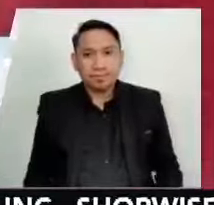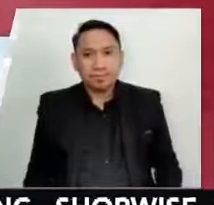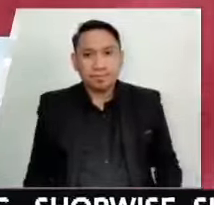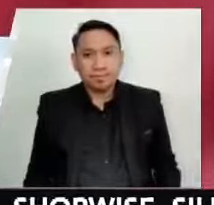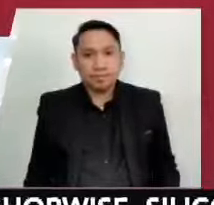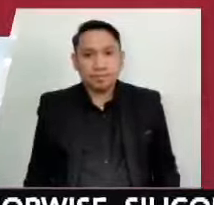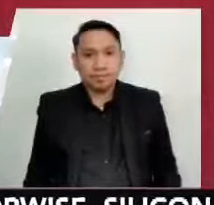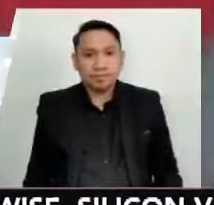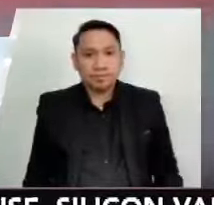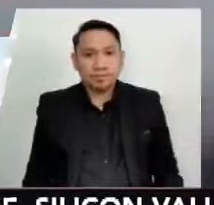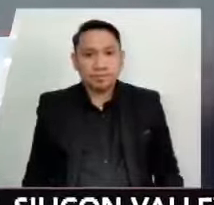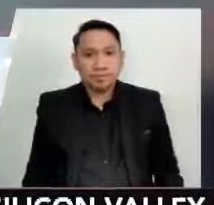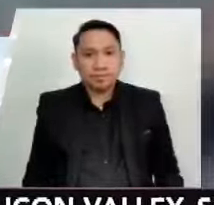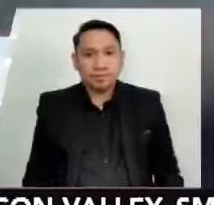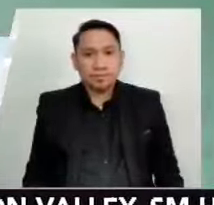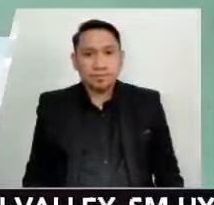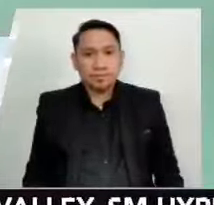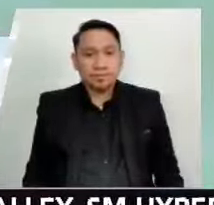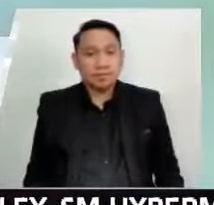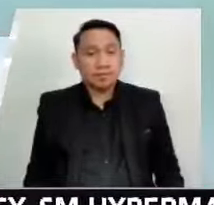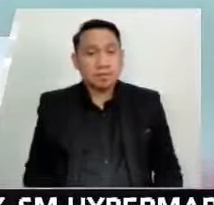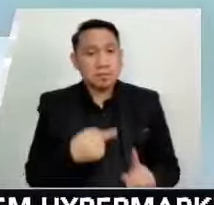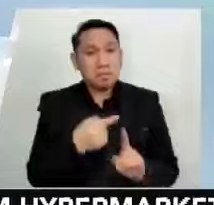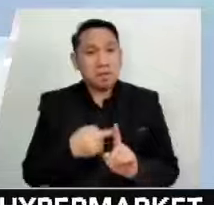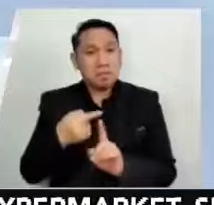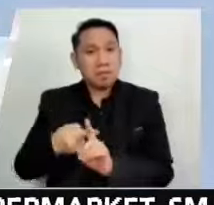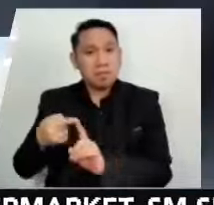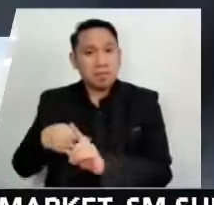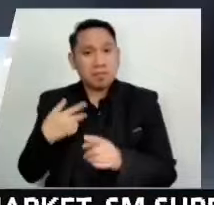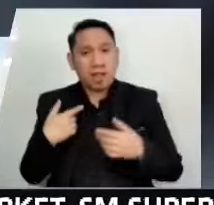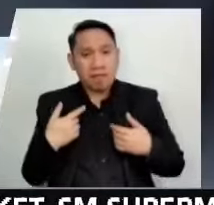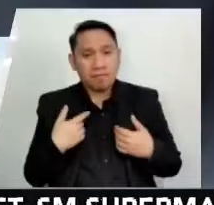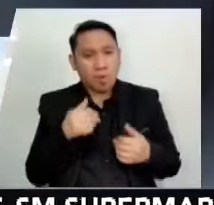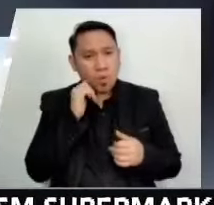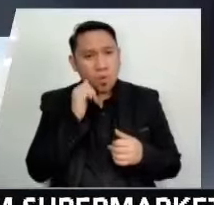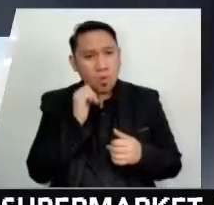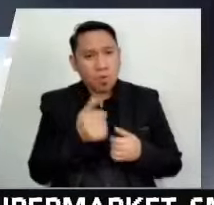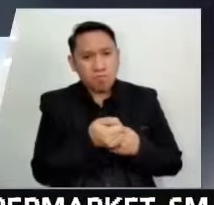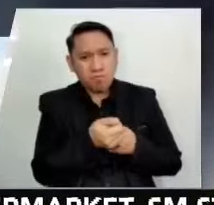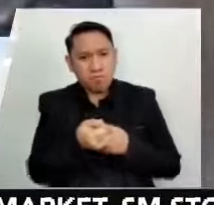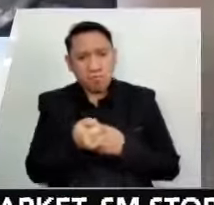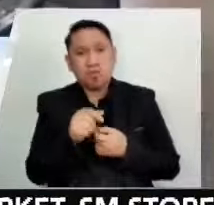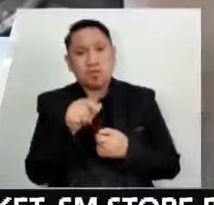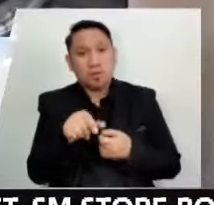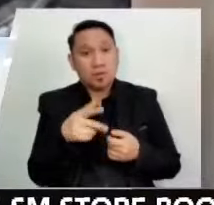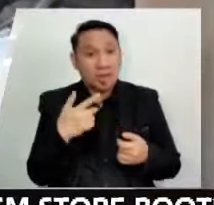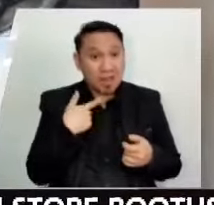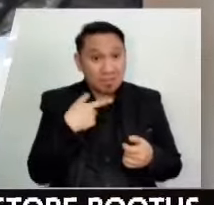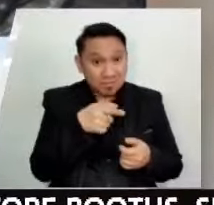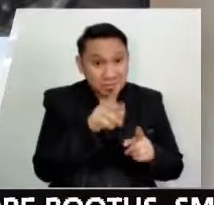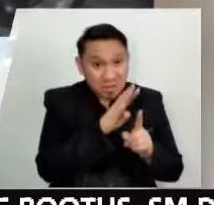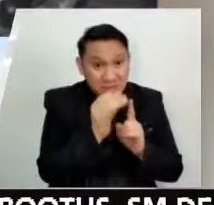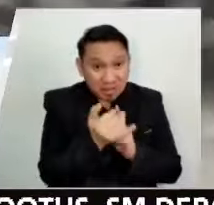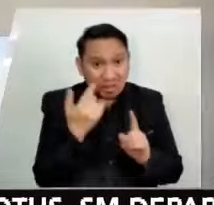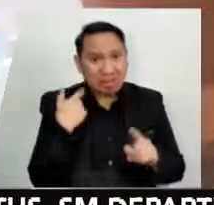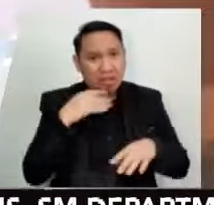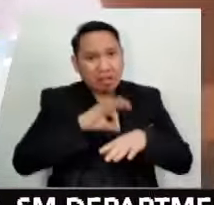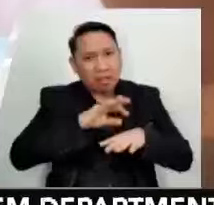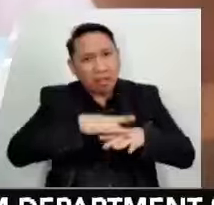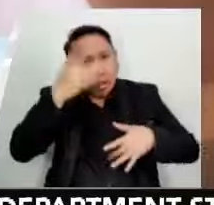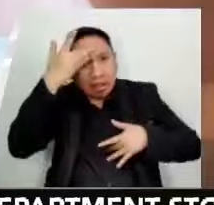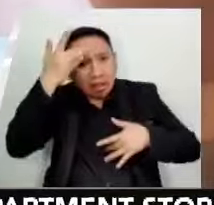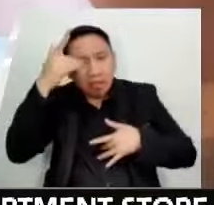taon buwan-buwan ang isa sa gawang anti-dengue caravan sa mga barangay na may mga naitalang kaso ng dengue dito sa Talisay City